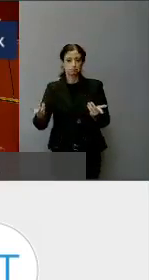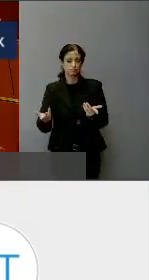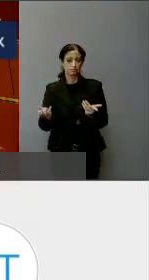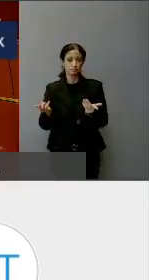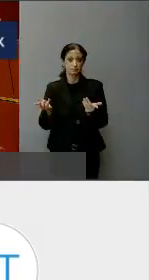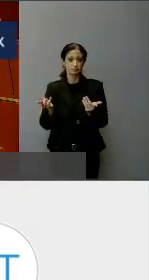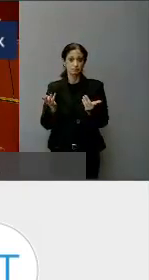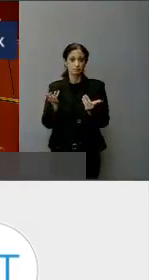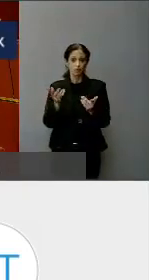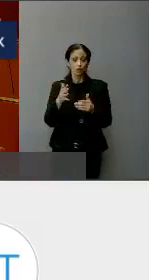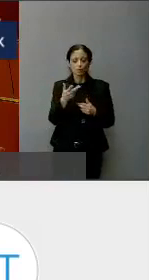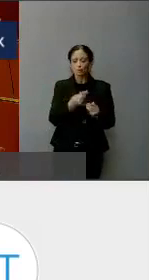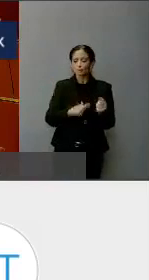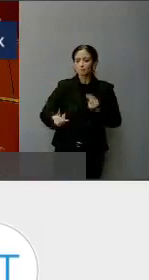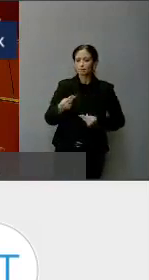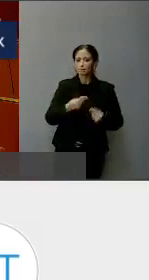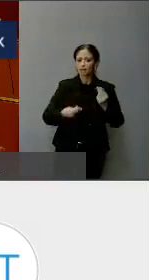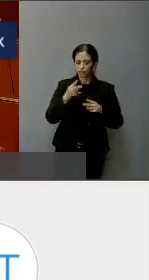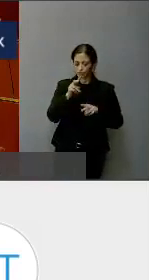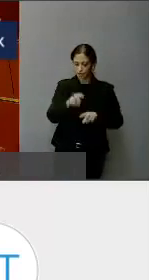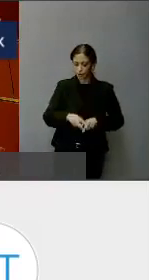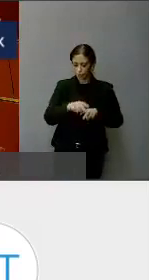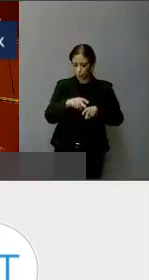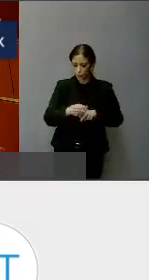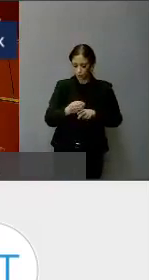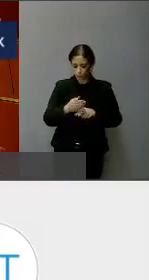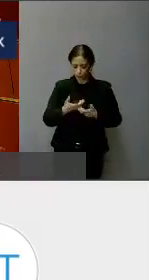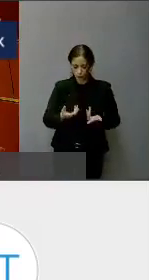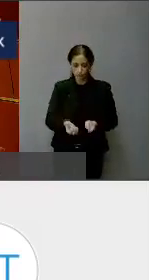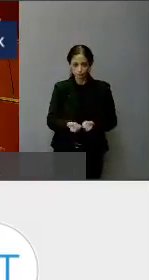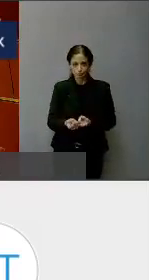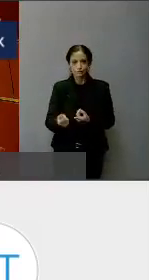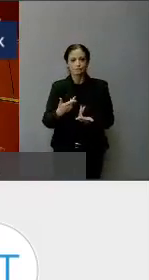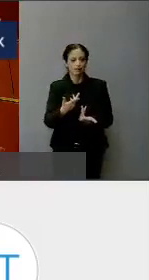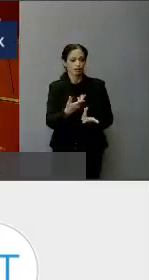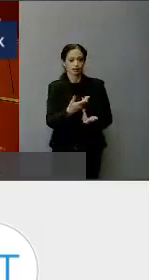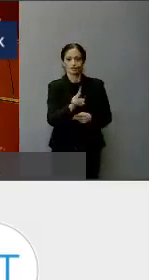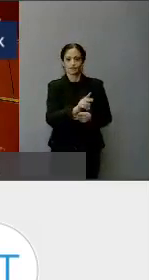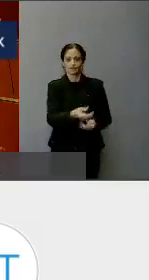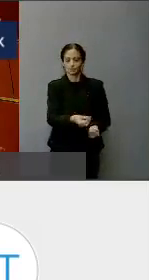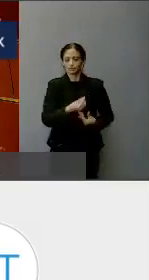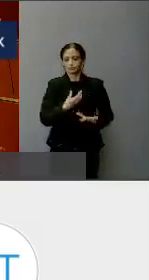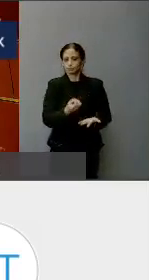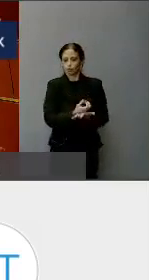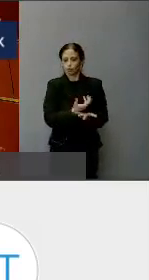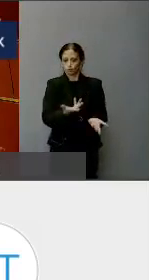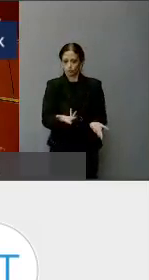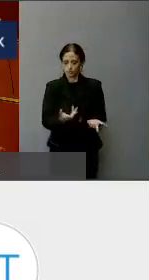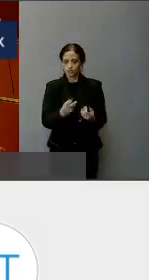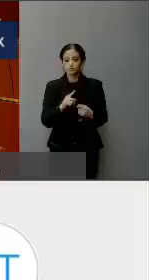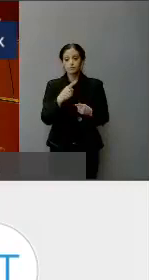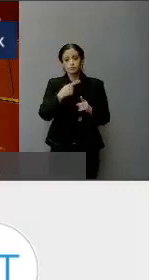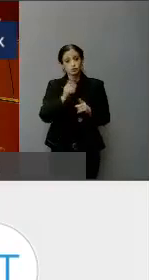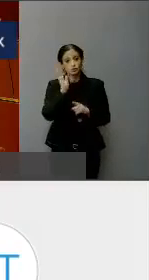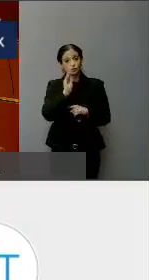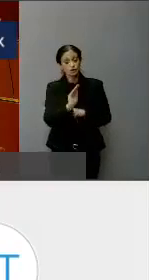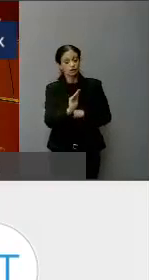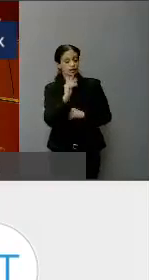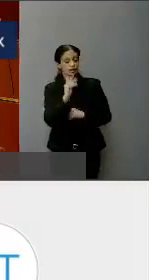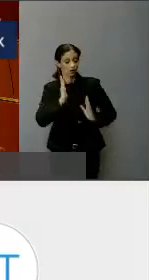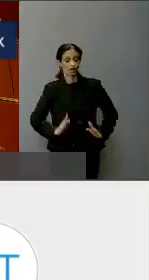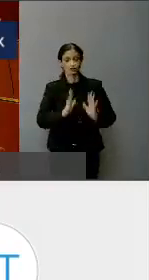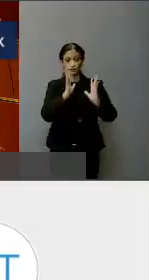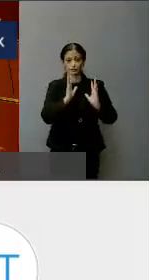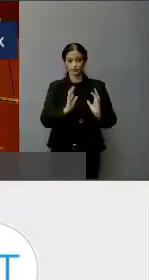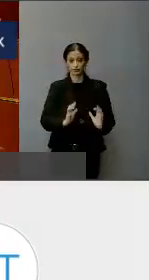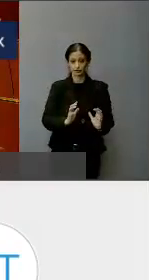vendita delle culture per fare in modo di capire effettivamente poi che cosa ci verrà la vittima inoltre chiediamo che gli edifici diruti vengano conteggiati